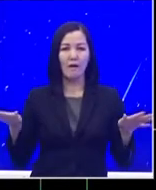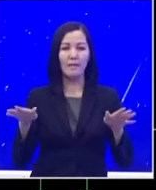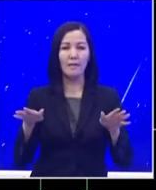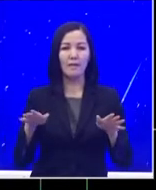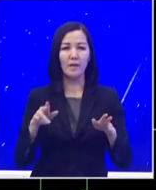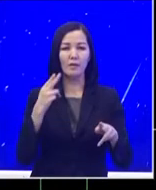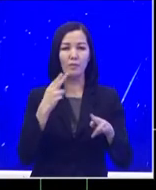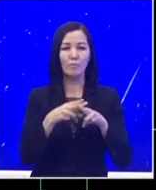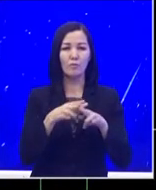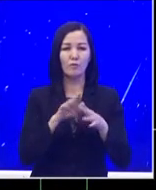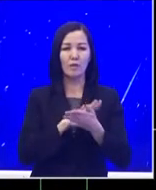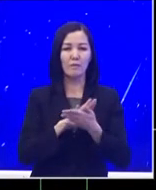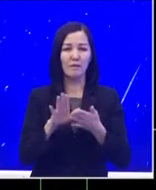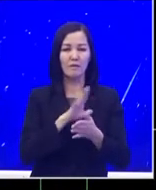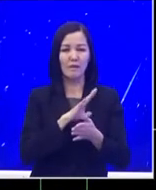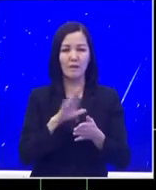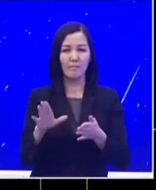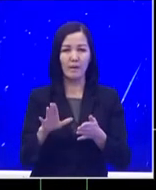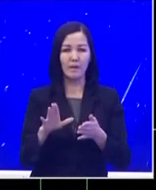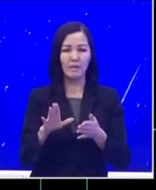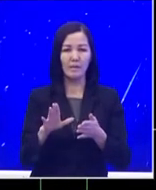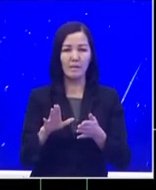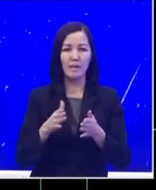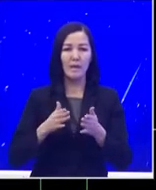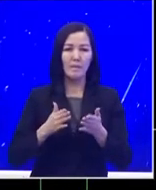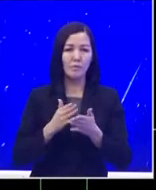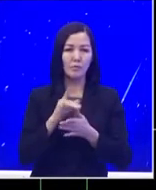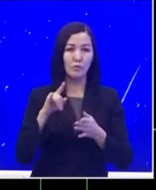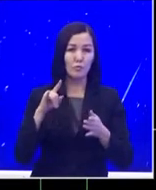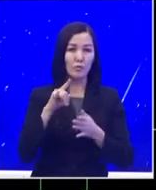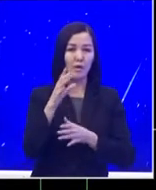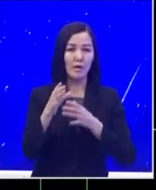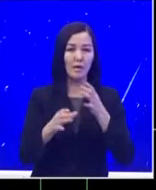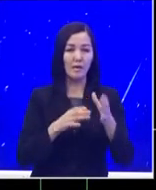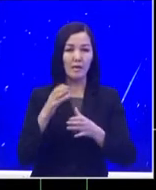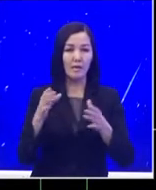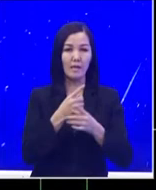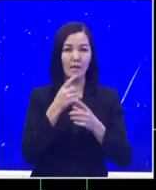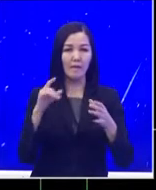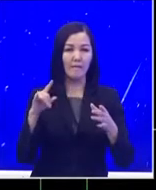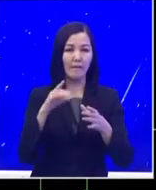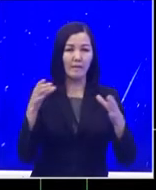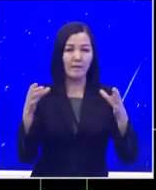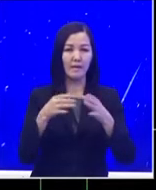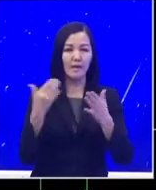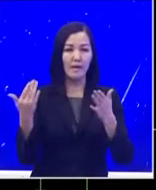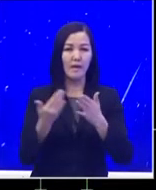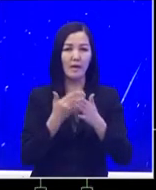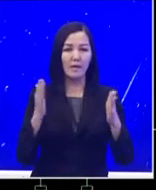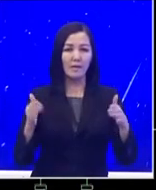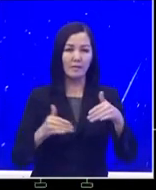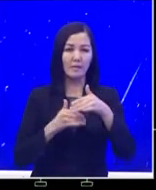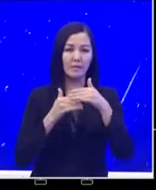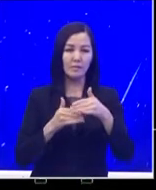Жолаушылар ұшағы о баста штаттық кестеге сай шуға бағытталған. Мұны халықаралық авиация комитеті қара жәшікті қайта қалпына келтіру